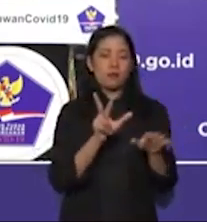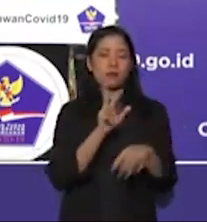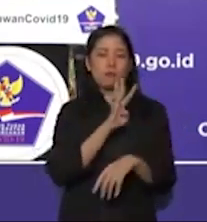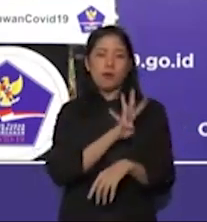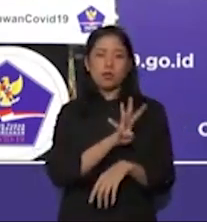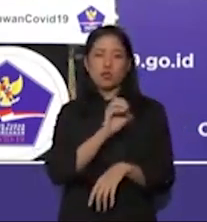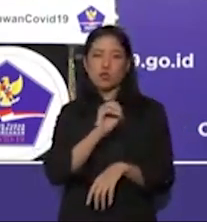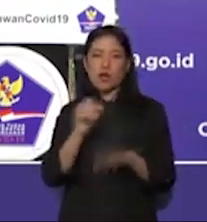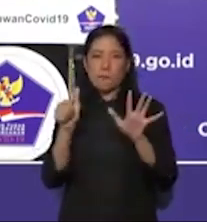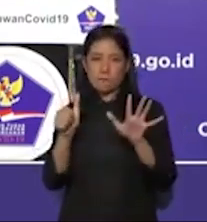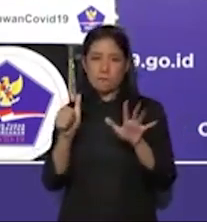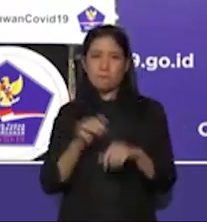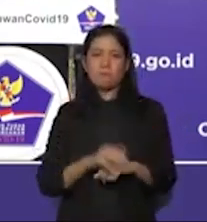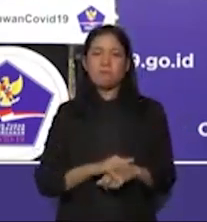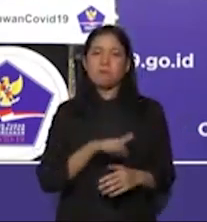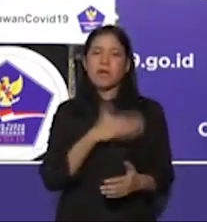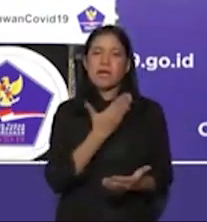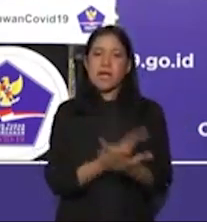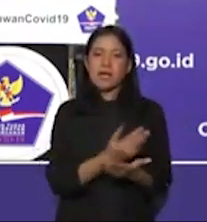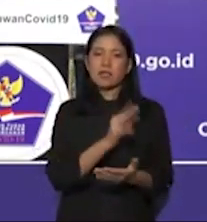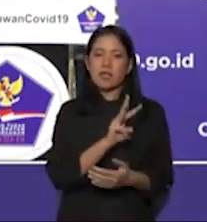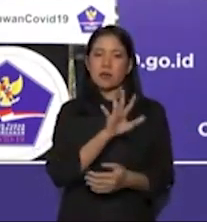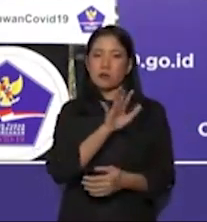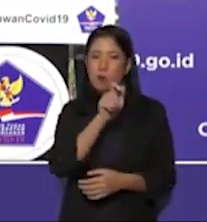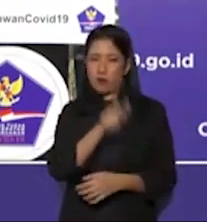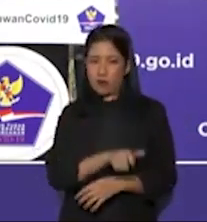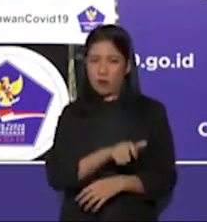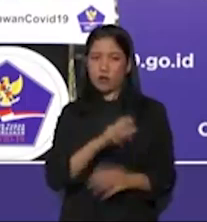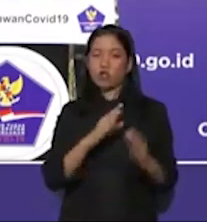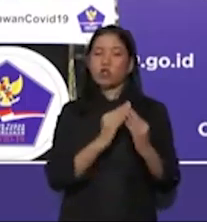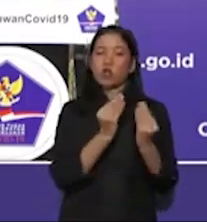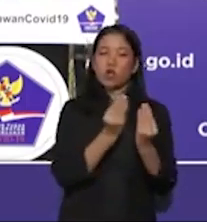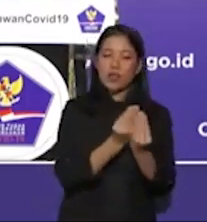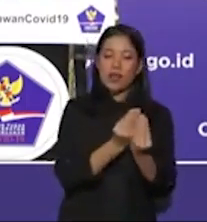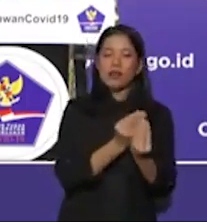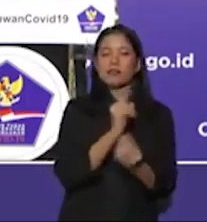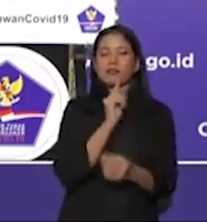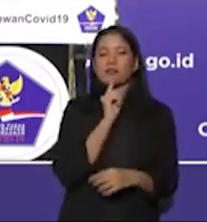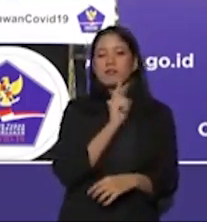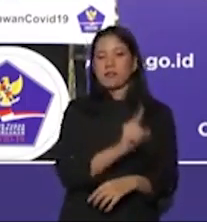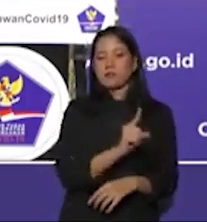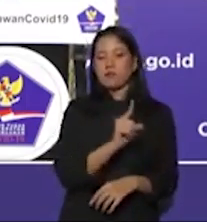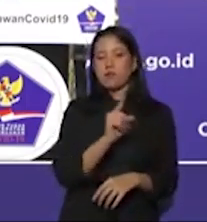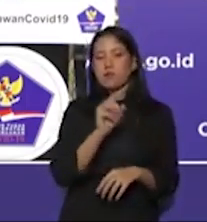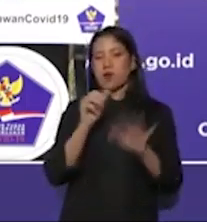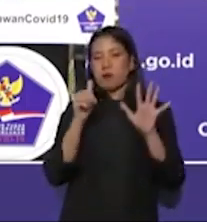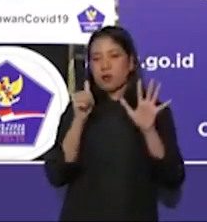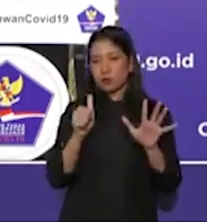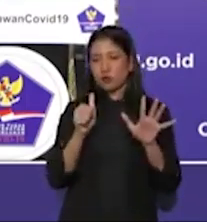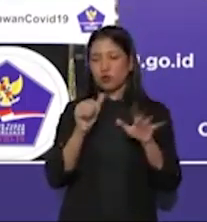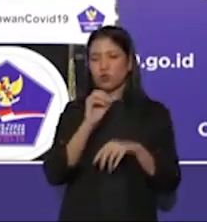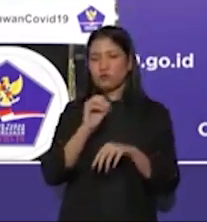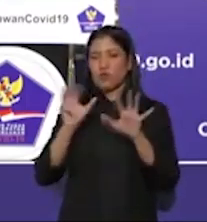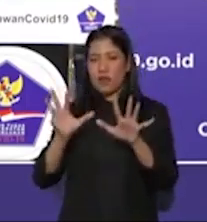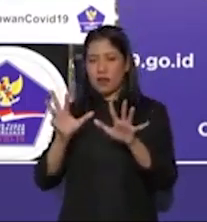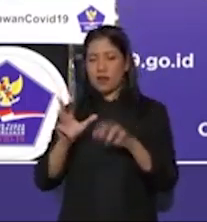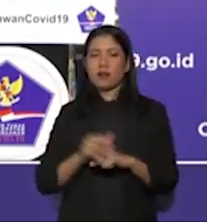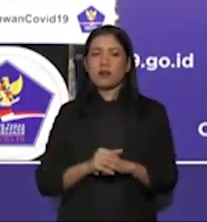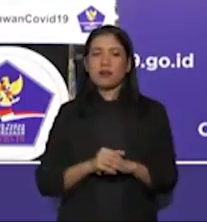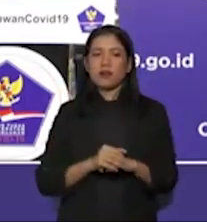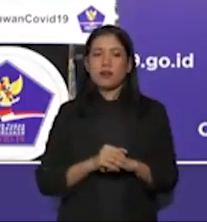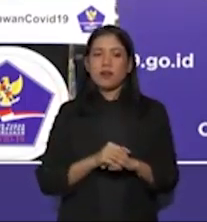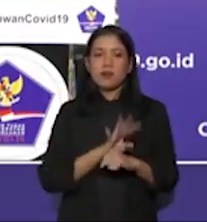1698 orang 418 kabupaten kota telah tertampak kami masih melakukan pemantauan di